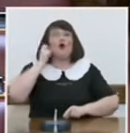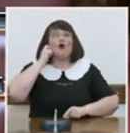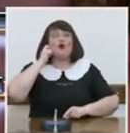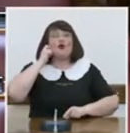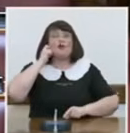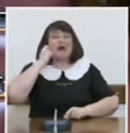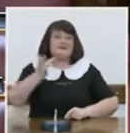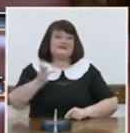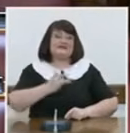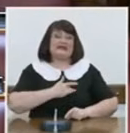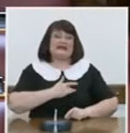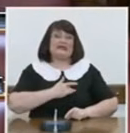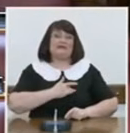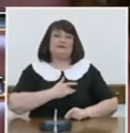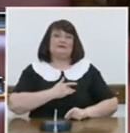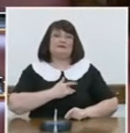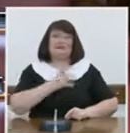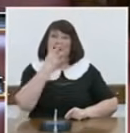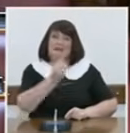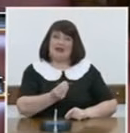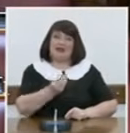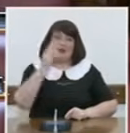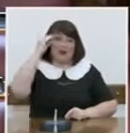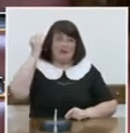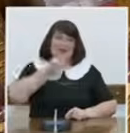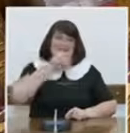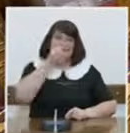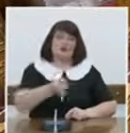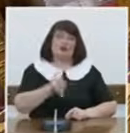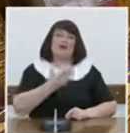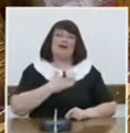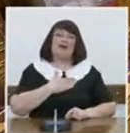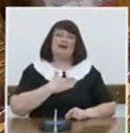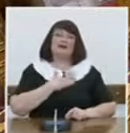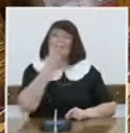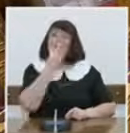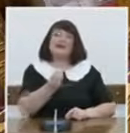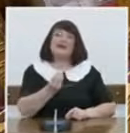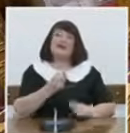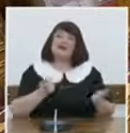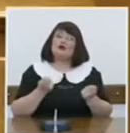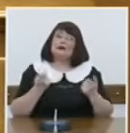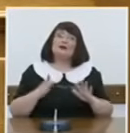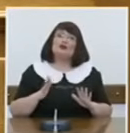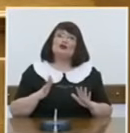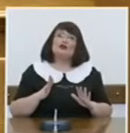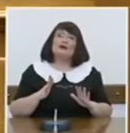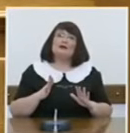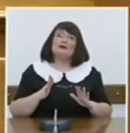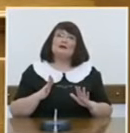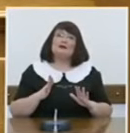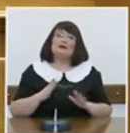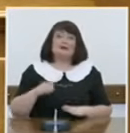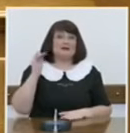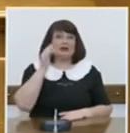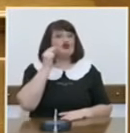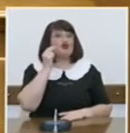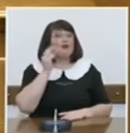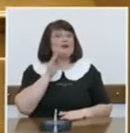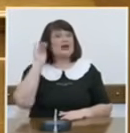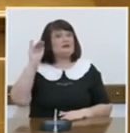Αυτό είπαν οι δύο μεγάλοι ηγέτες. Και τι έκανε ο Ανδρέας Παπανδρέου? Όταν προκαλούσαν οι Σκοπιανοί,